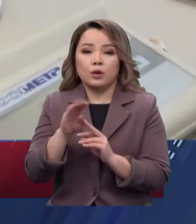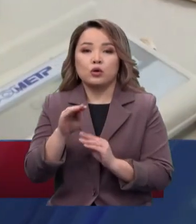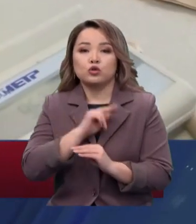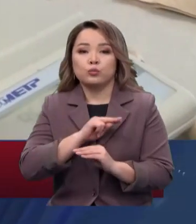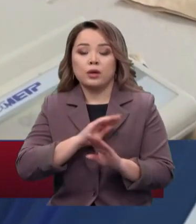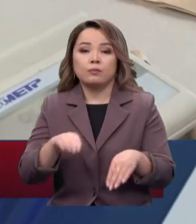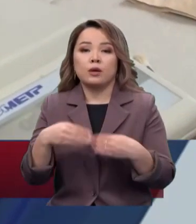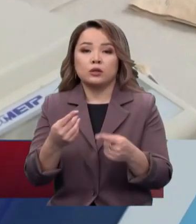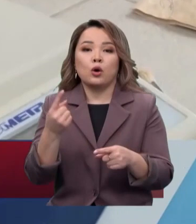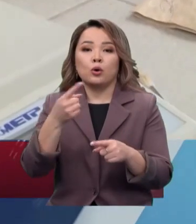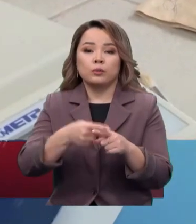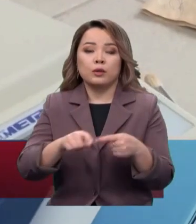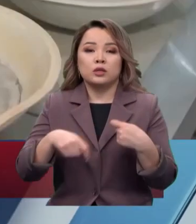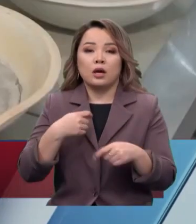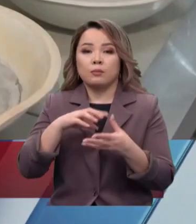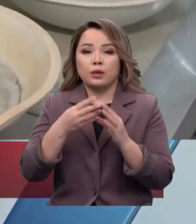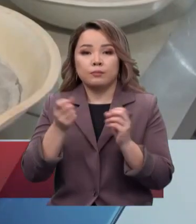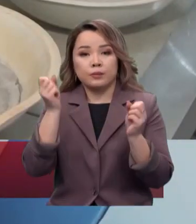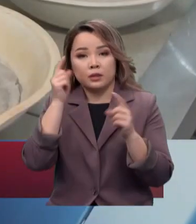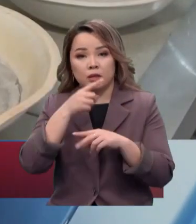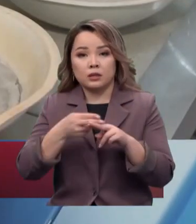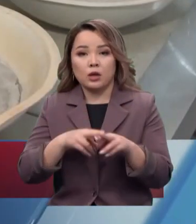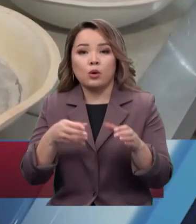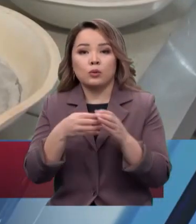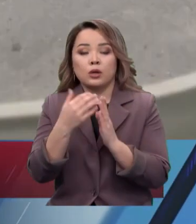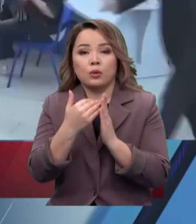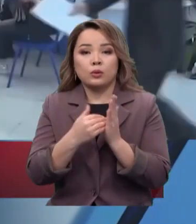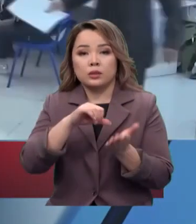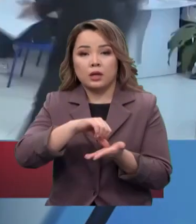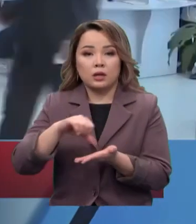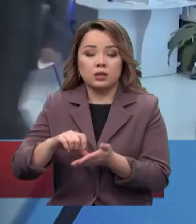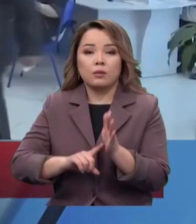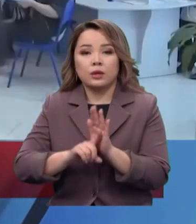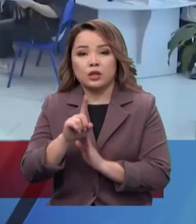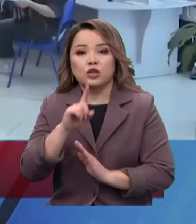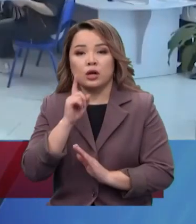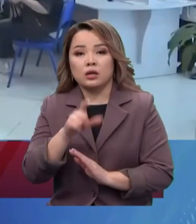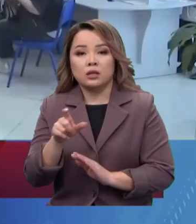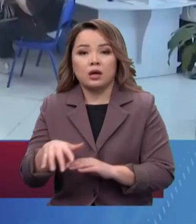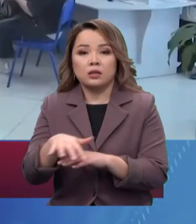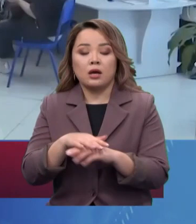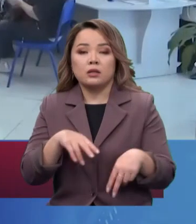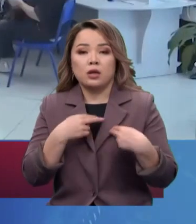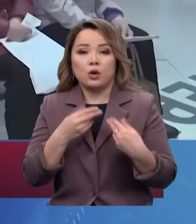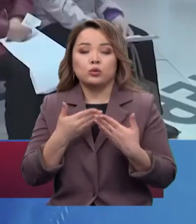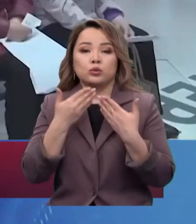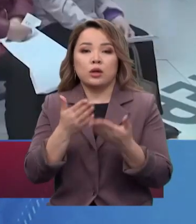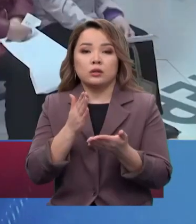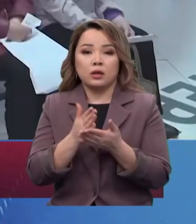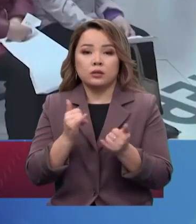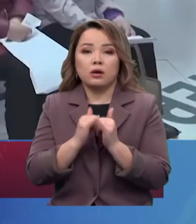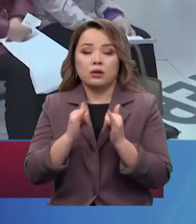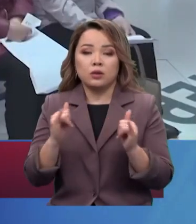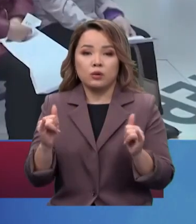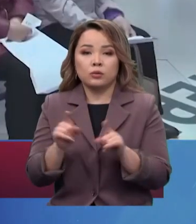үшін қосымша шығын екені белгілі, сондықтан сала өкілдері бастама егде жастағыларға еңбек нарығындағы сұранысты аса